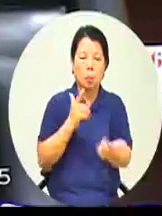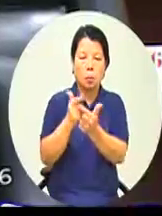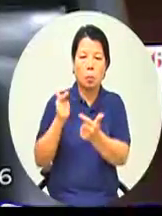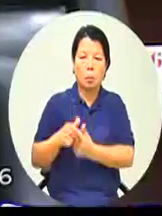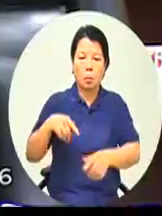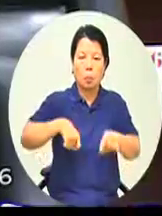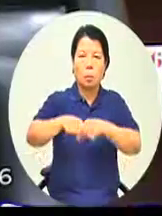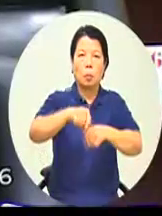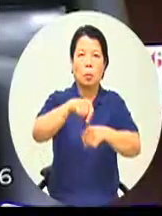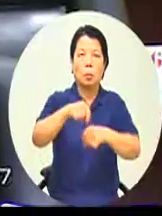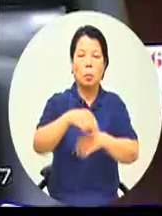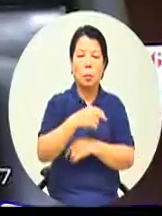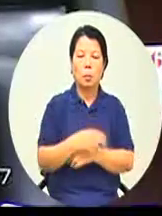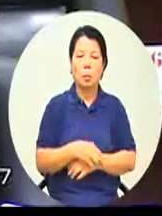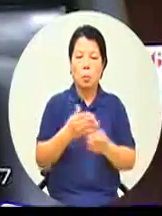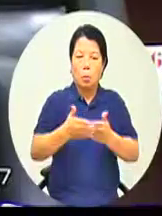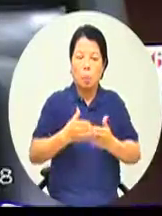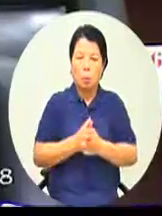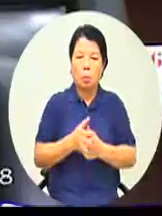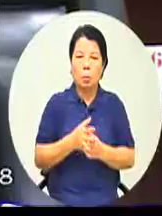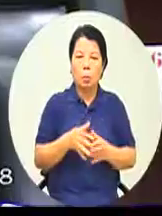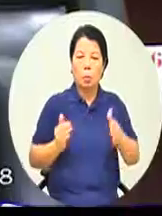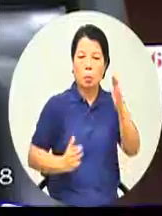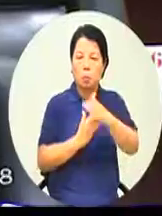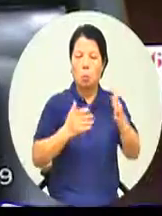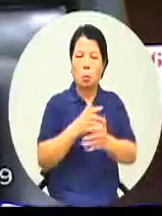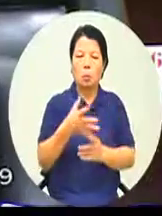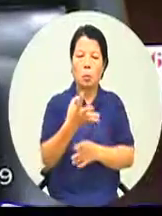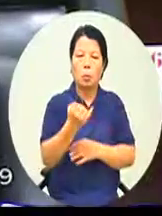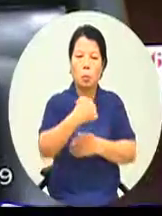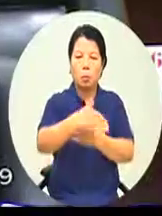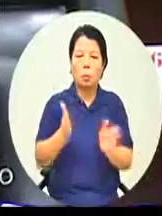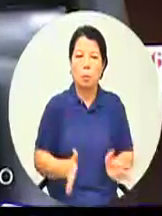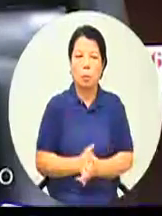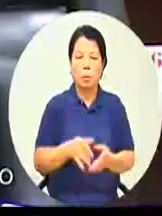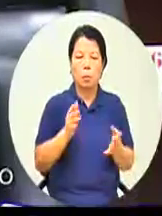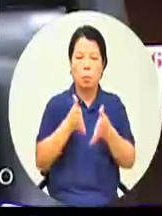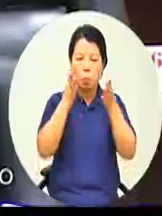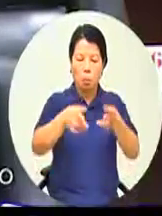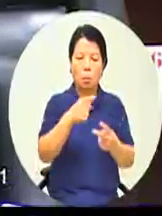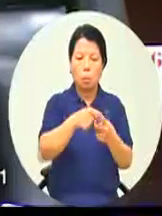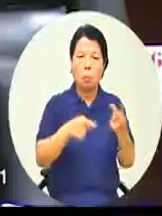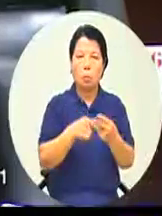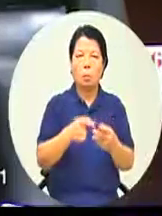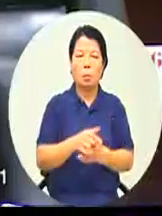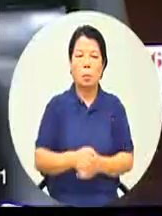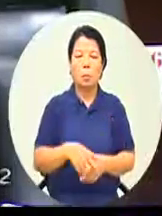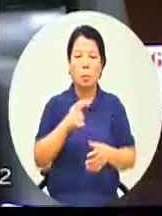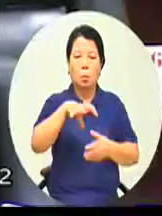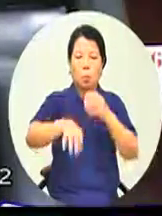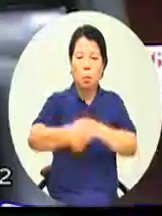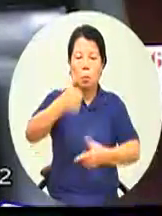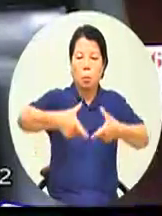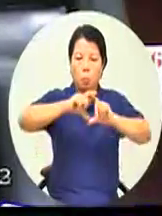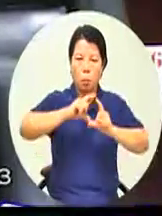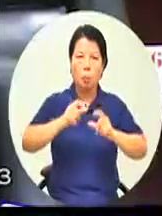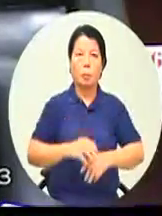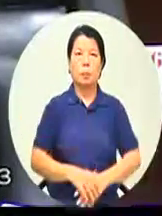计要达到几班？那我想先就这两大题请我们的范局长来做回答，谢